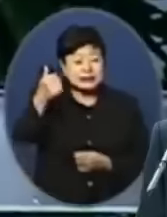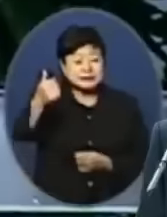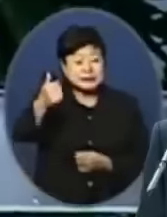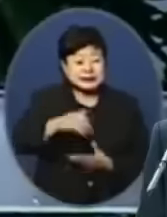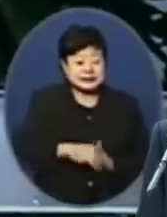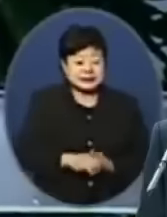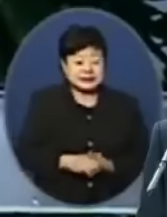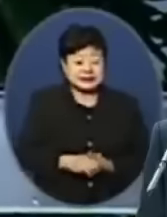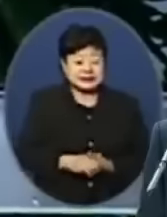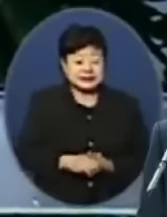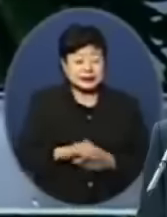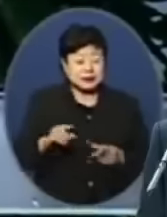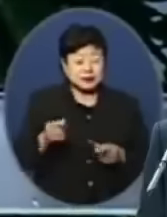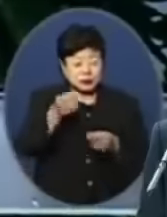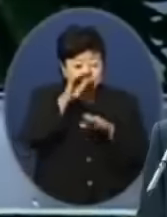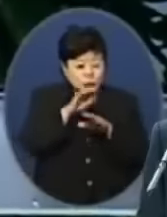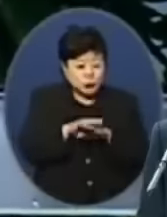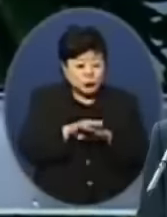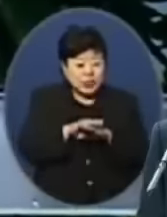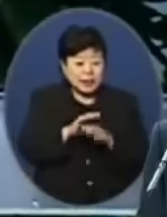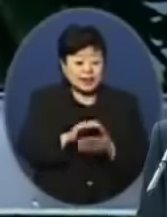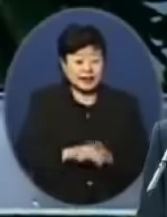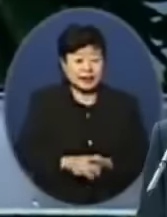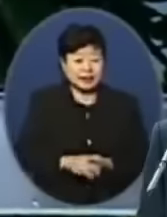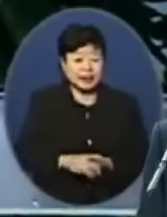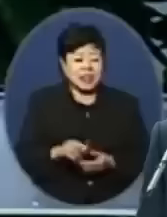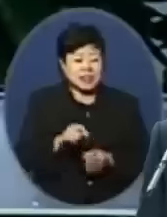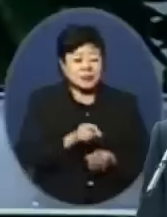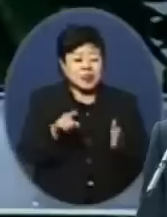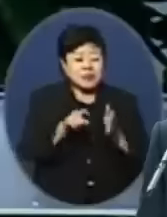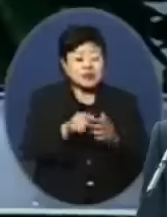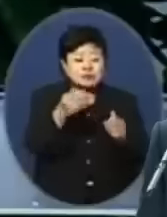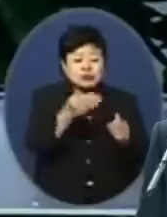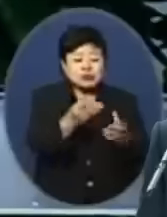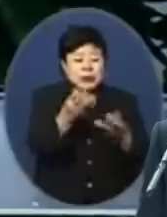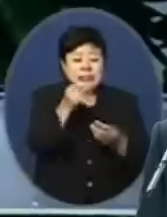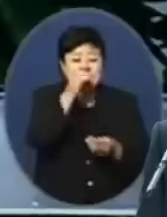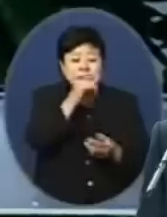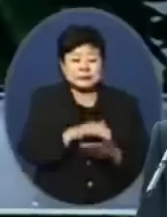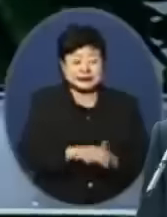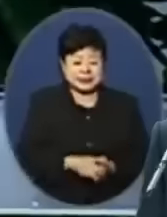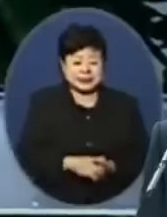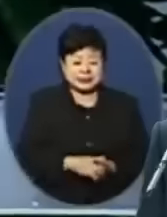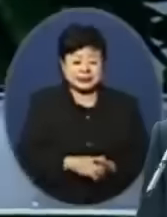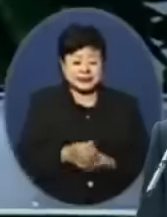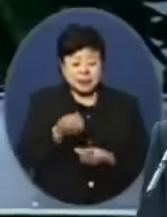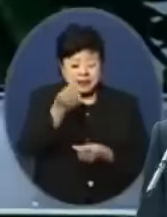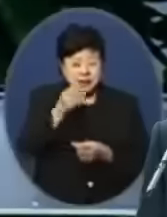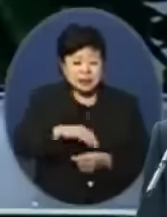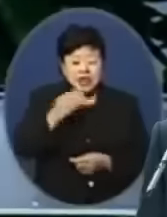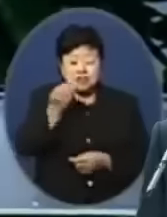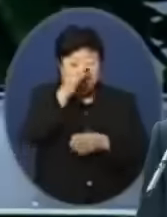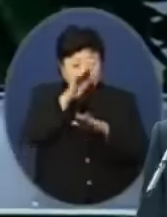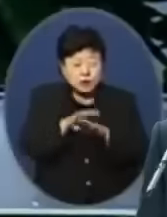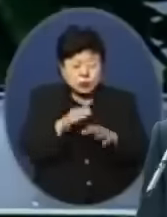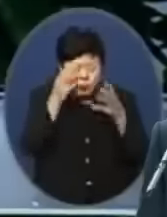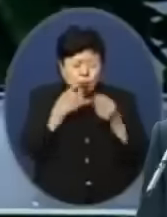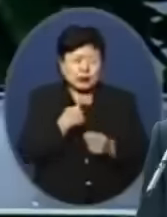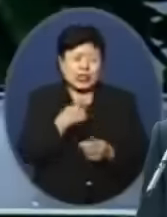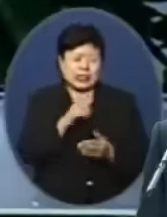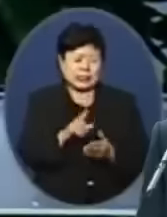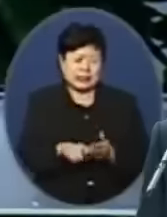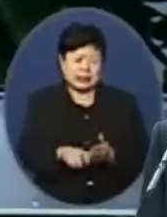목사들에게는 평신도보다도 특별한 믿음을 주실 때가 많습니다. 성도들이 고통을 당할